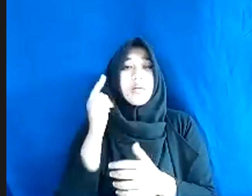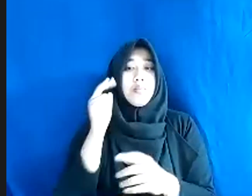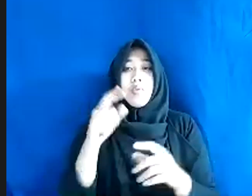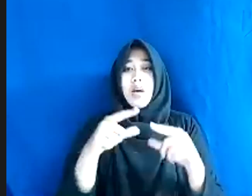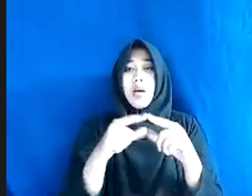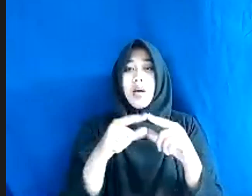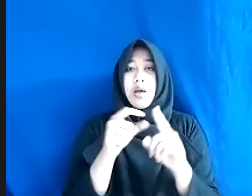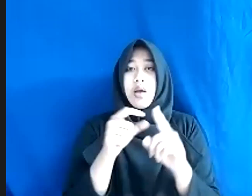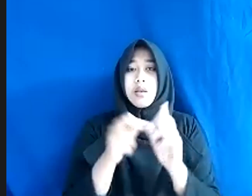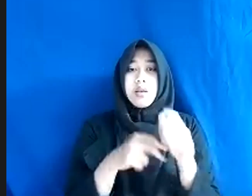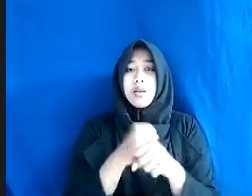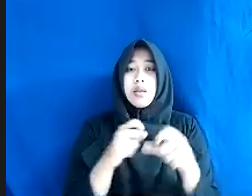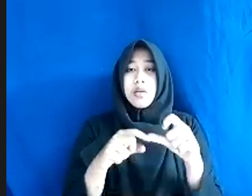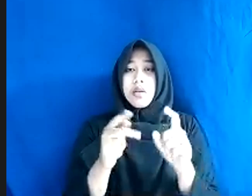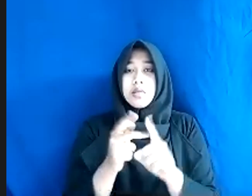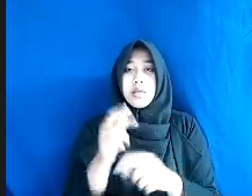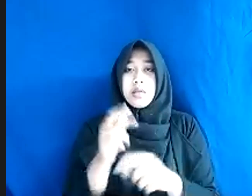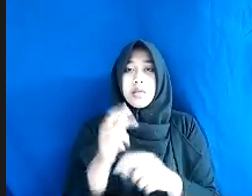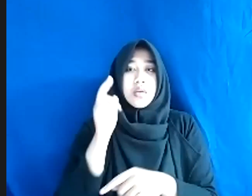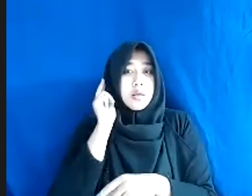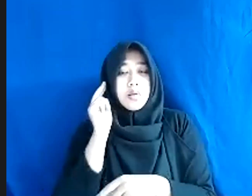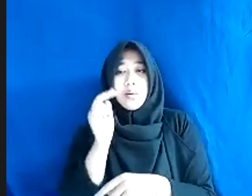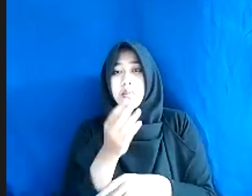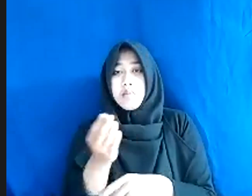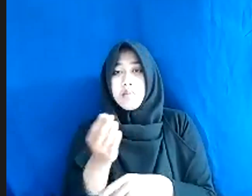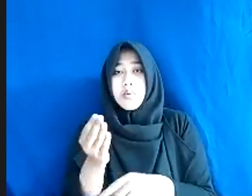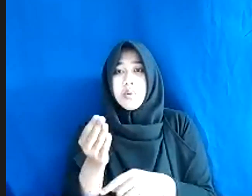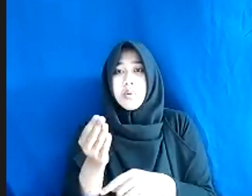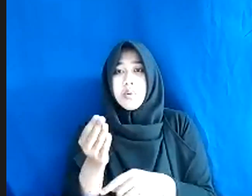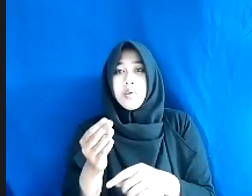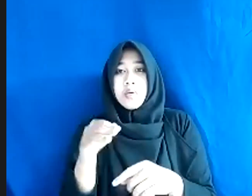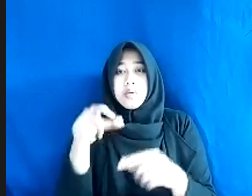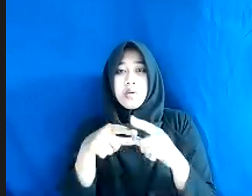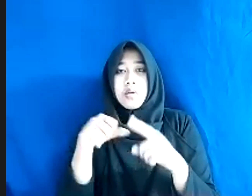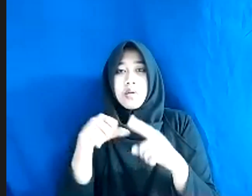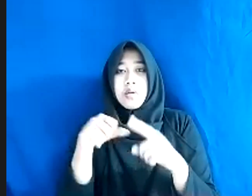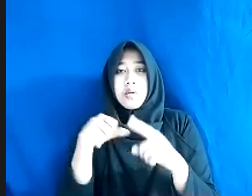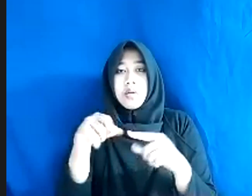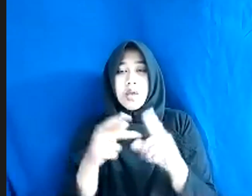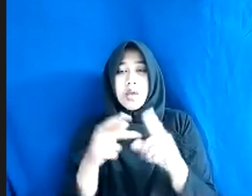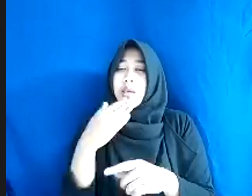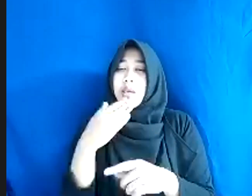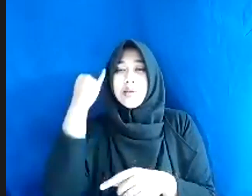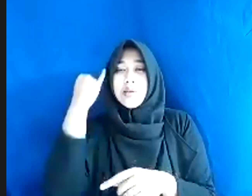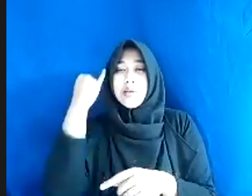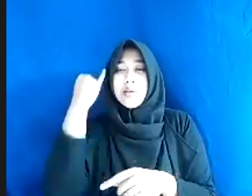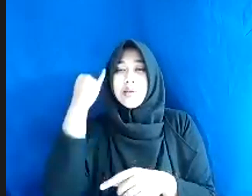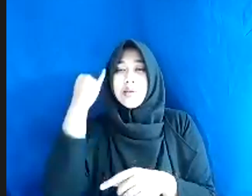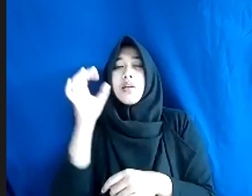Mbak Nur. Terima kasih atas ilmu sharing dan pencerahannya pada siang sore hari